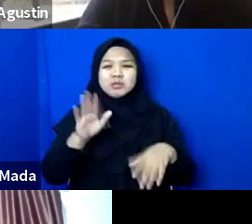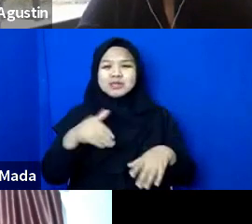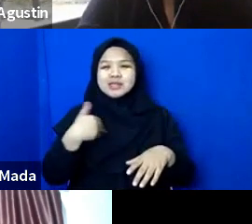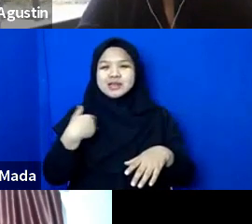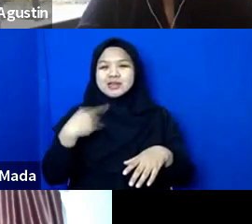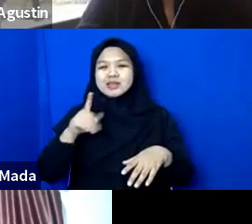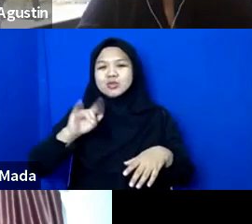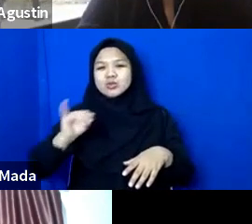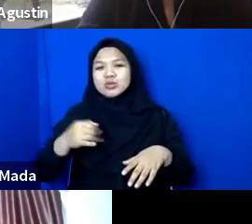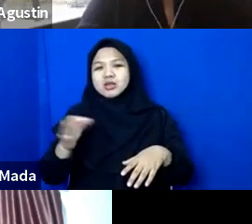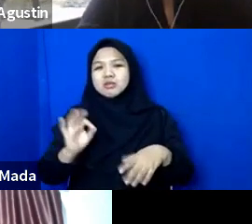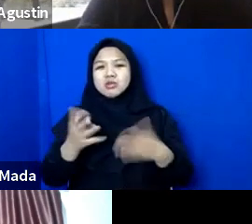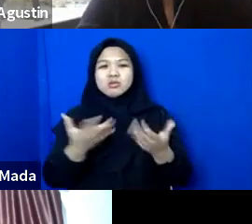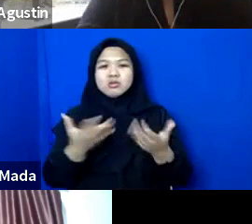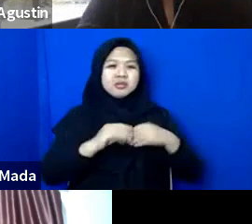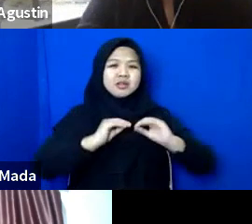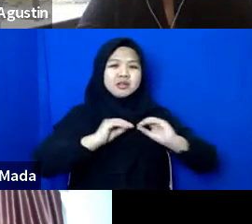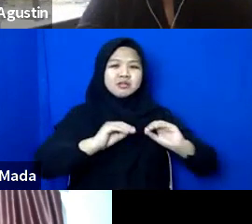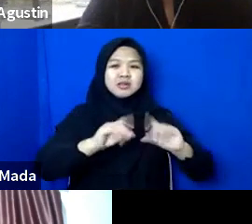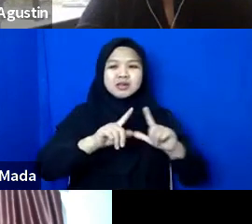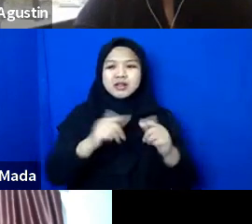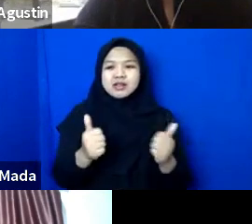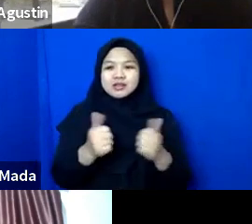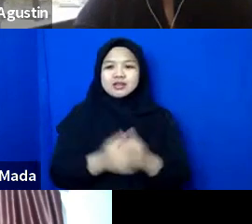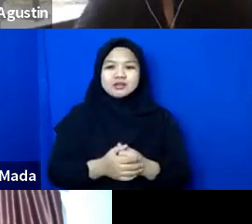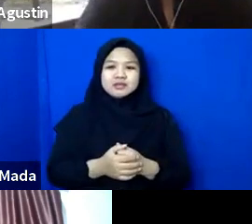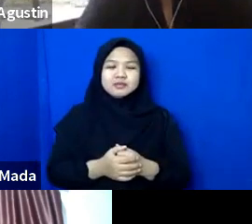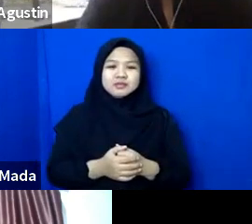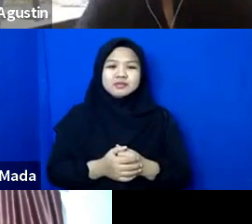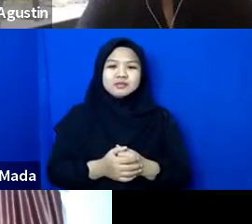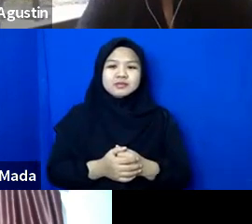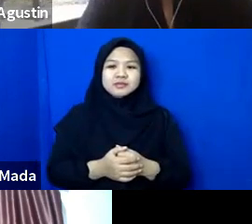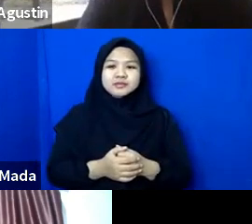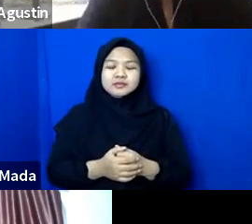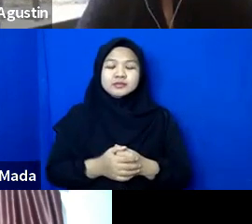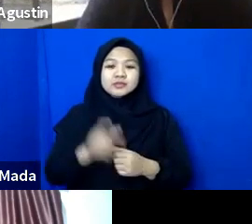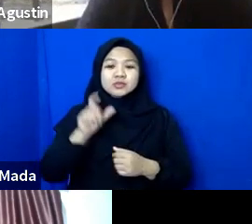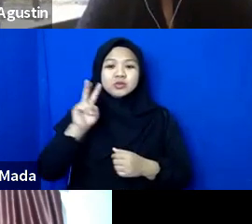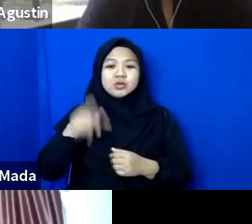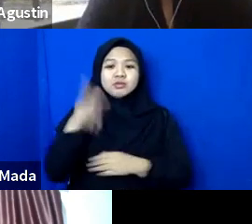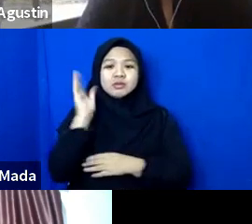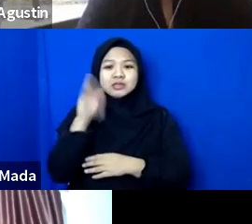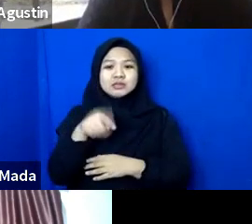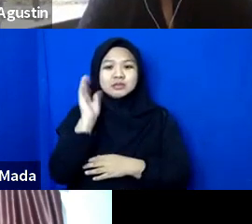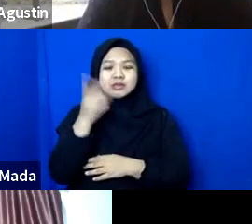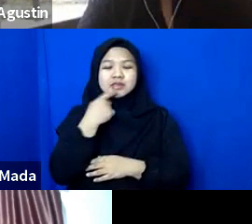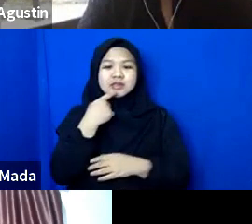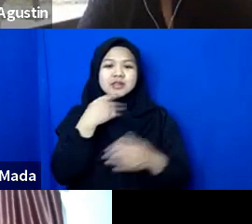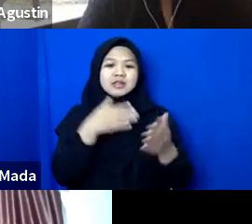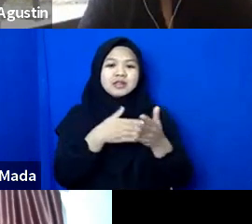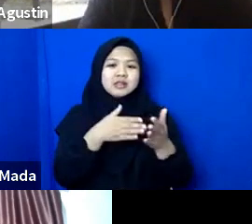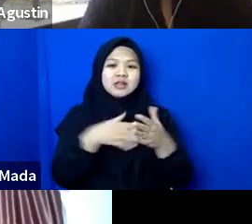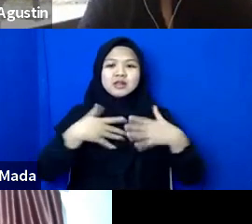satu juta yang belum mendapatkan pendidikan layak nah kedua kepada disini juga memaparkan tentang tantangan